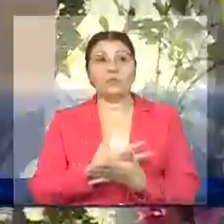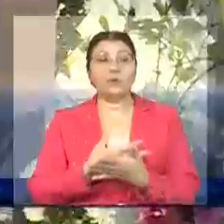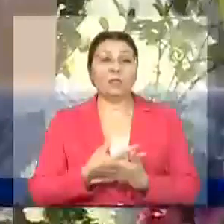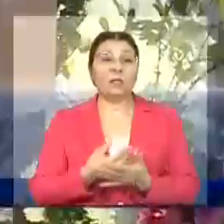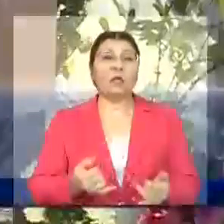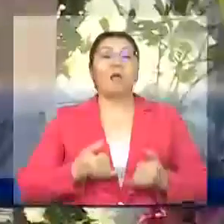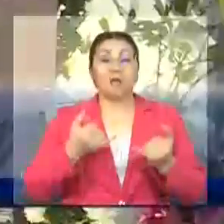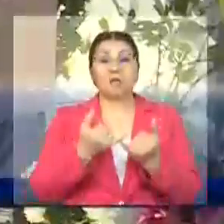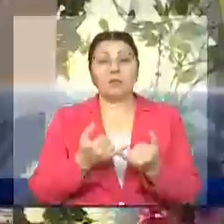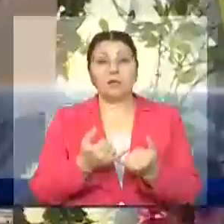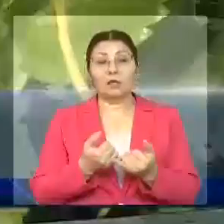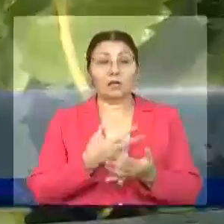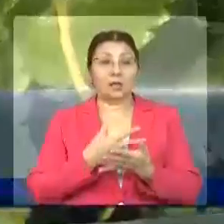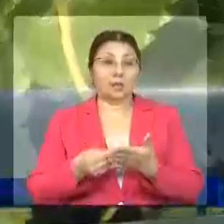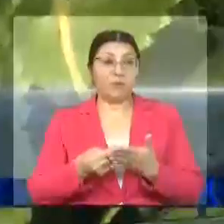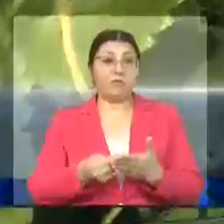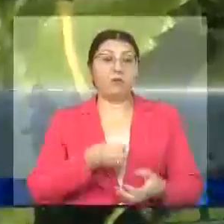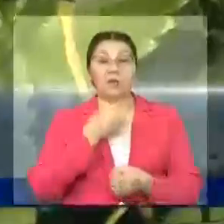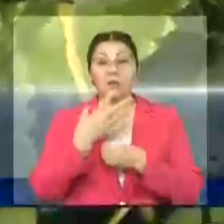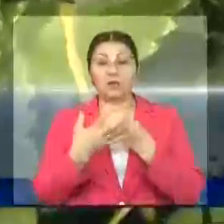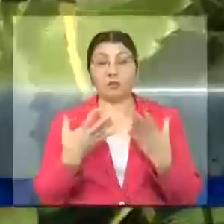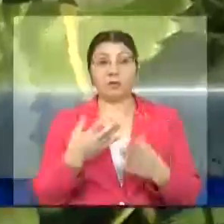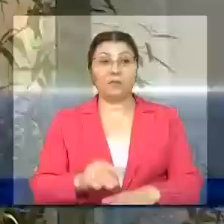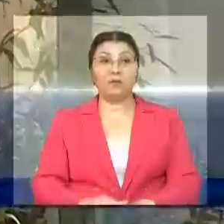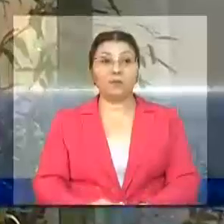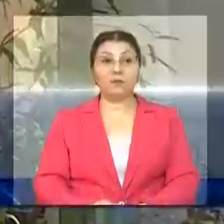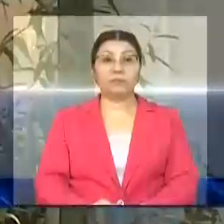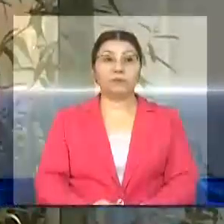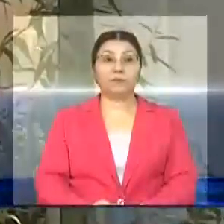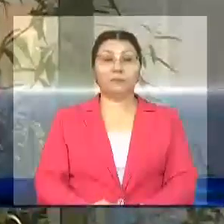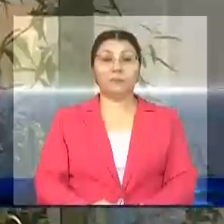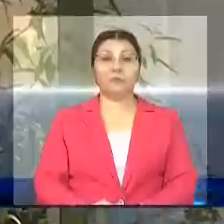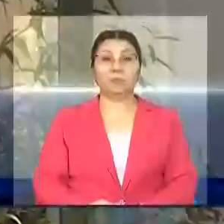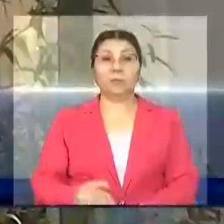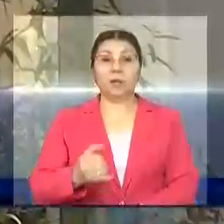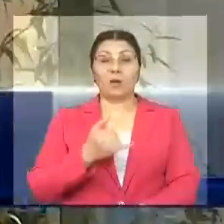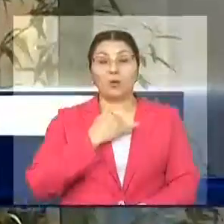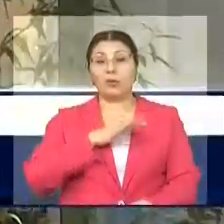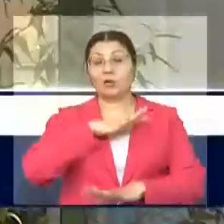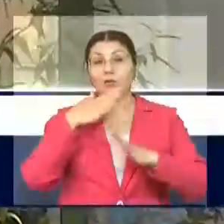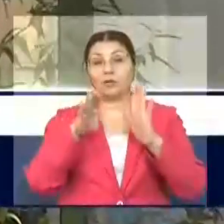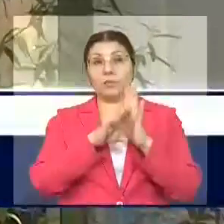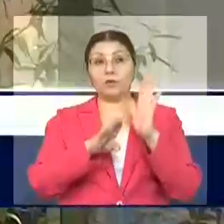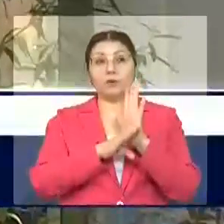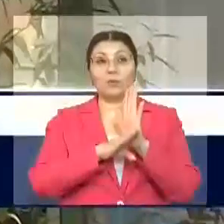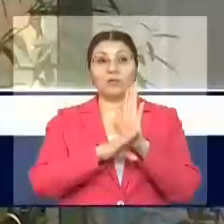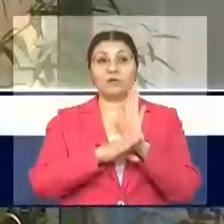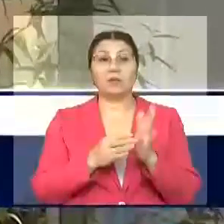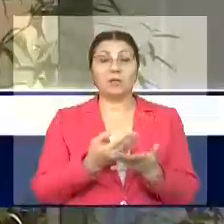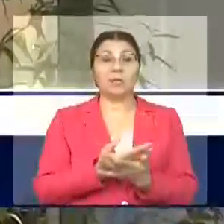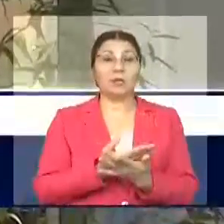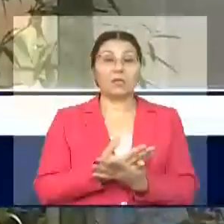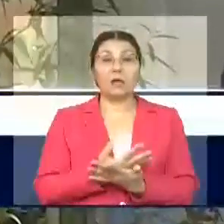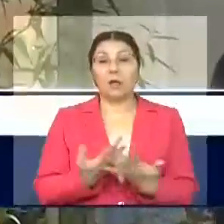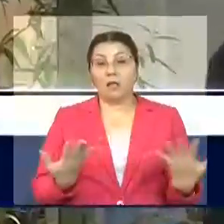на придомовой территории, в многоэтажных домах и частном подворье. У нас очень большой список пород, начиная от